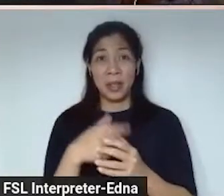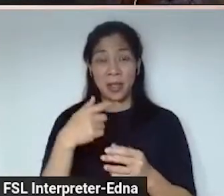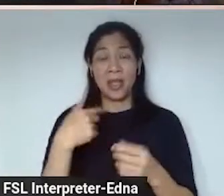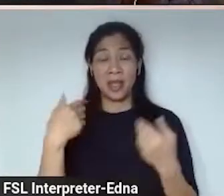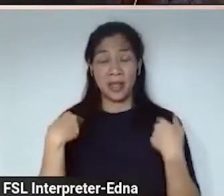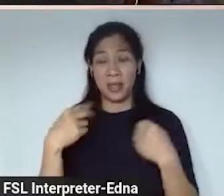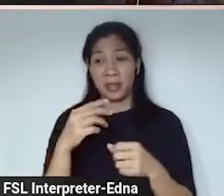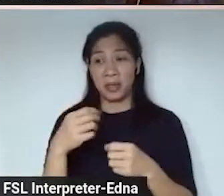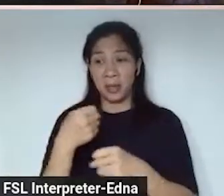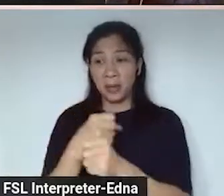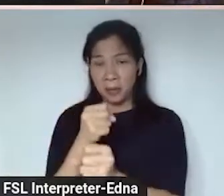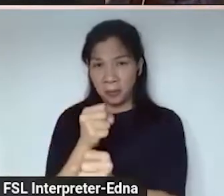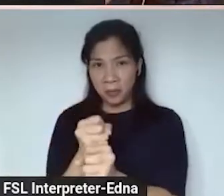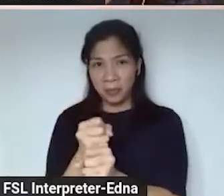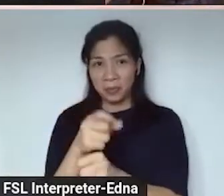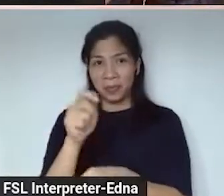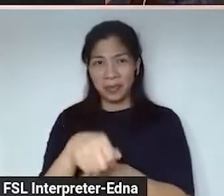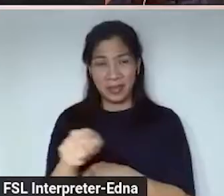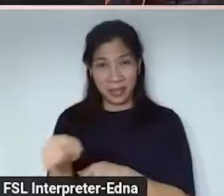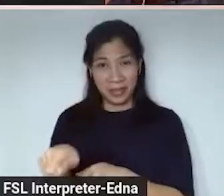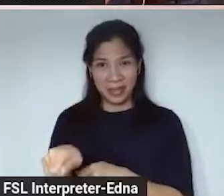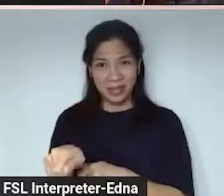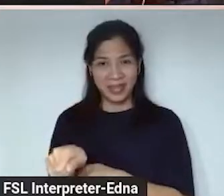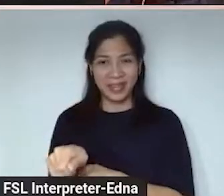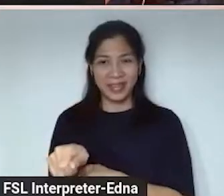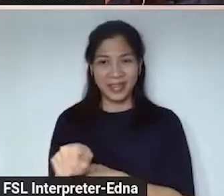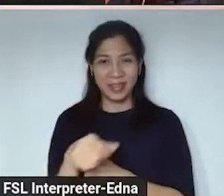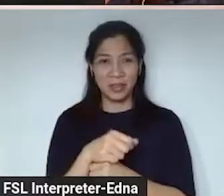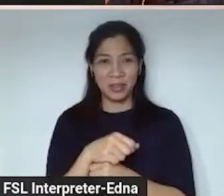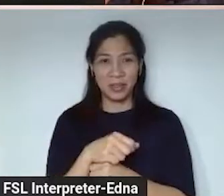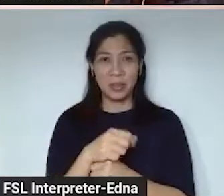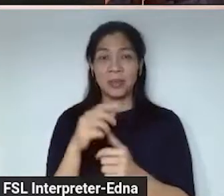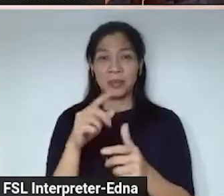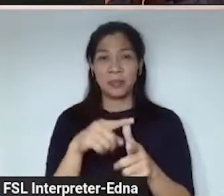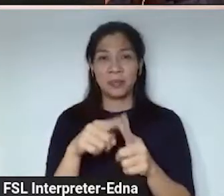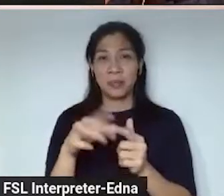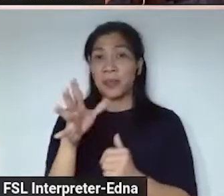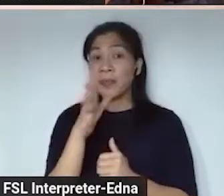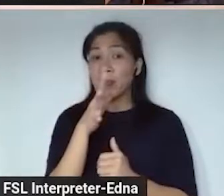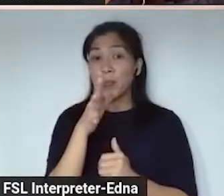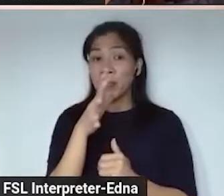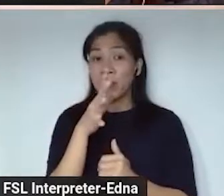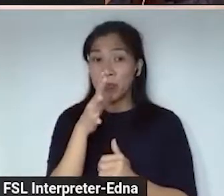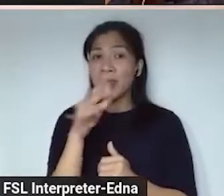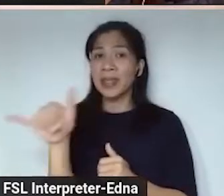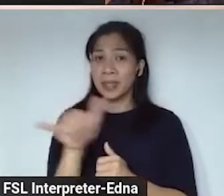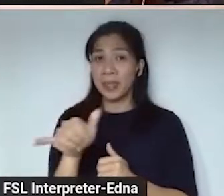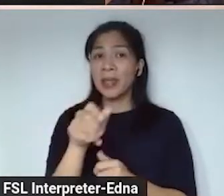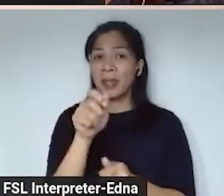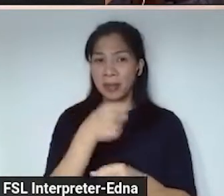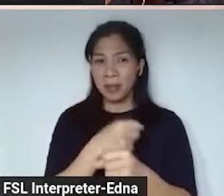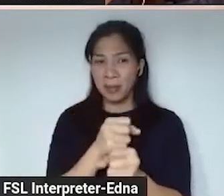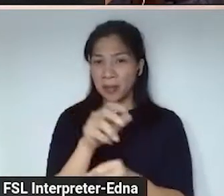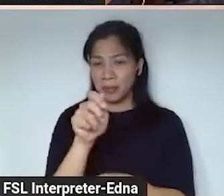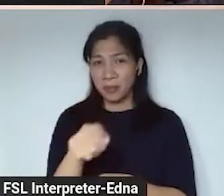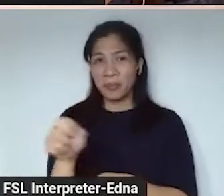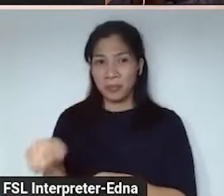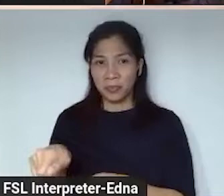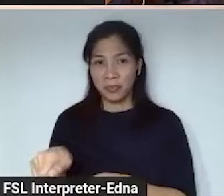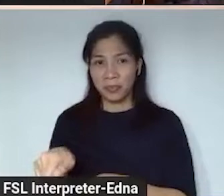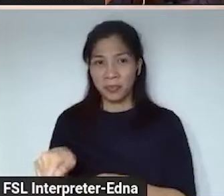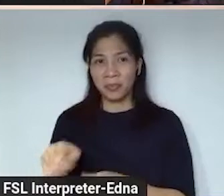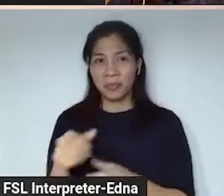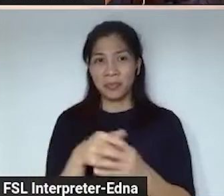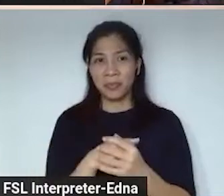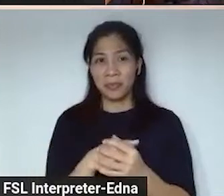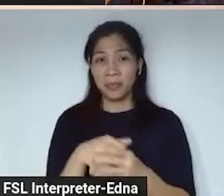baston. So, si mama naman, nagpagawa siya ng baston. Yung baston na yun, nagulat